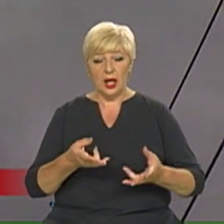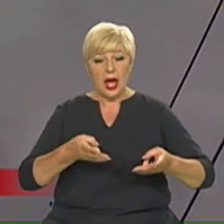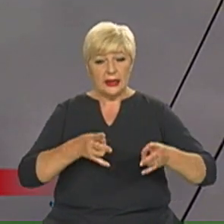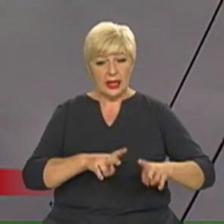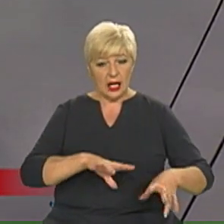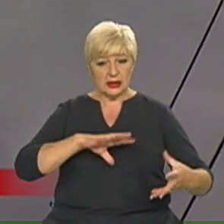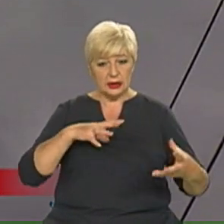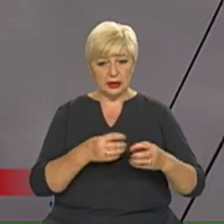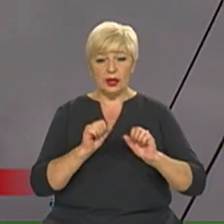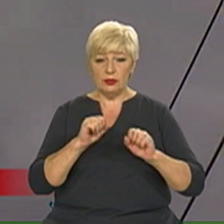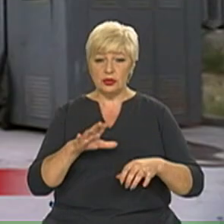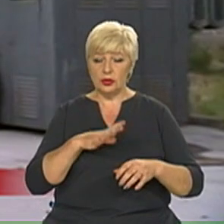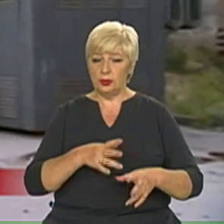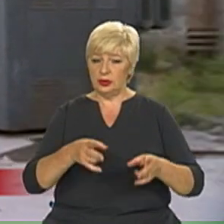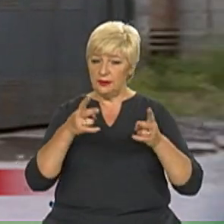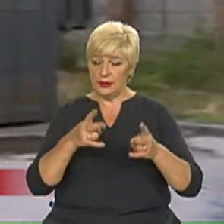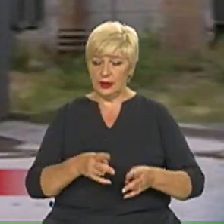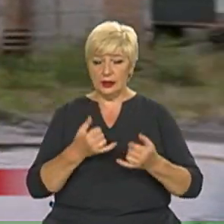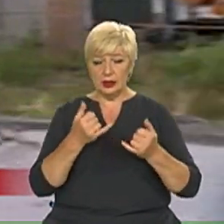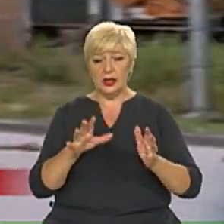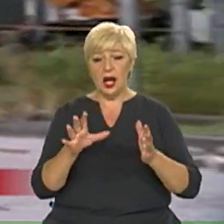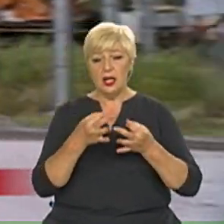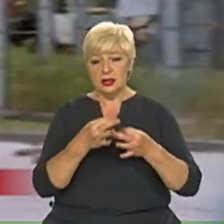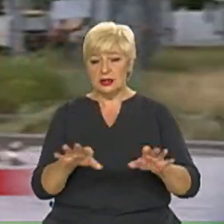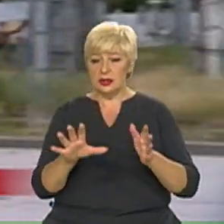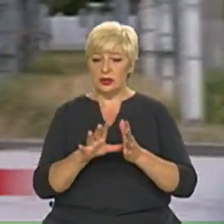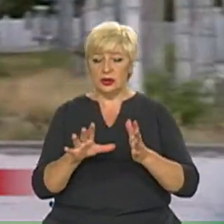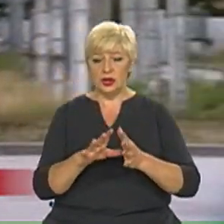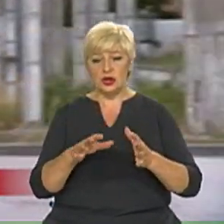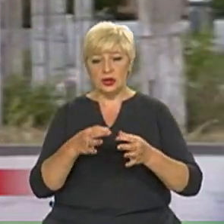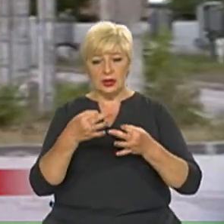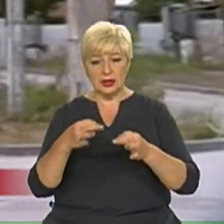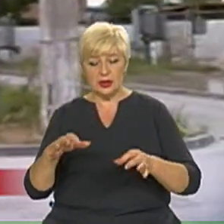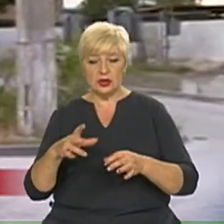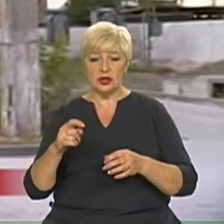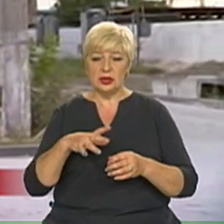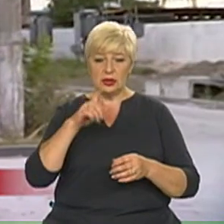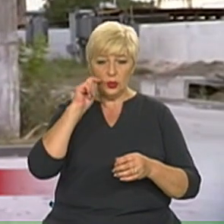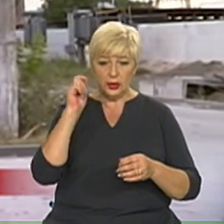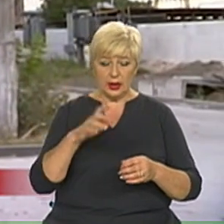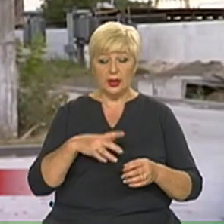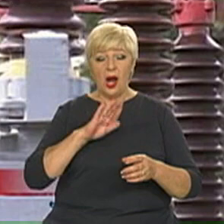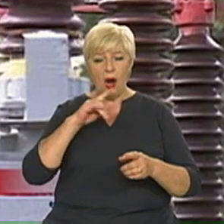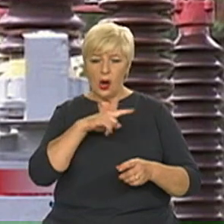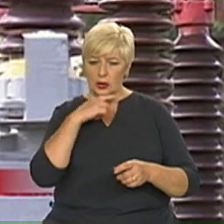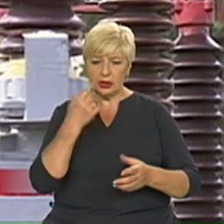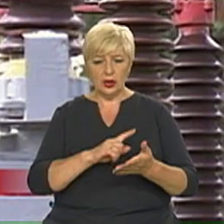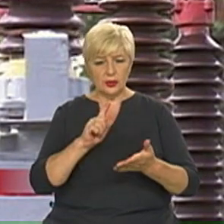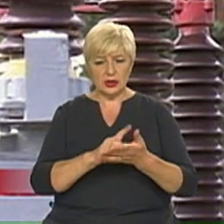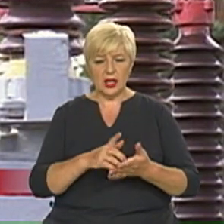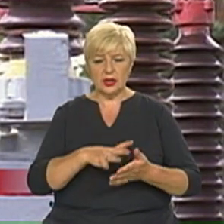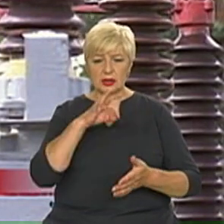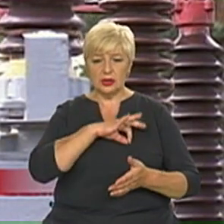бути фатальними для української енергонезалежності. Експерти вважають, Росія неодмінно скористається енергетичними важелями для